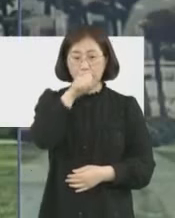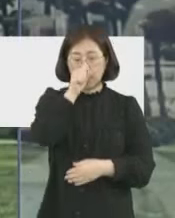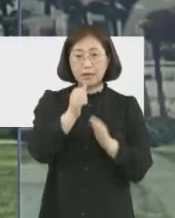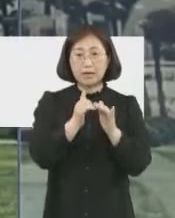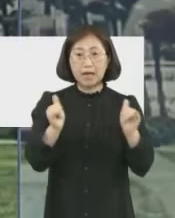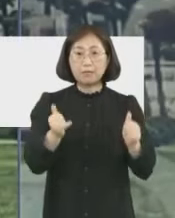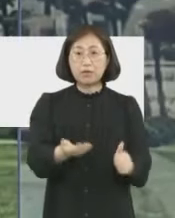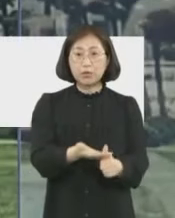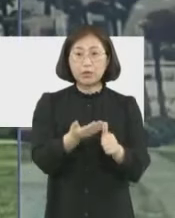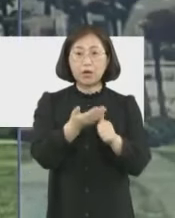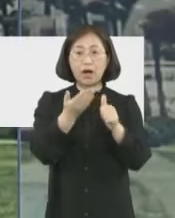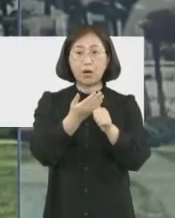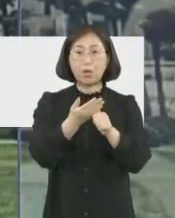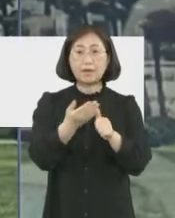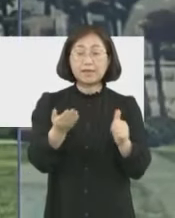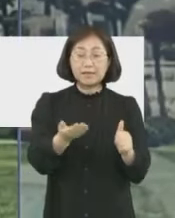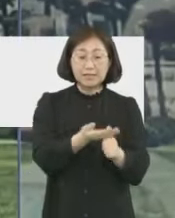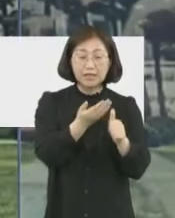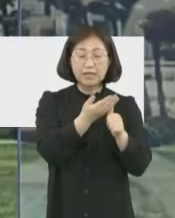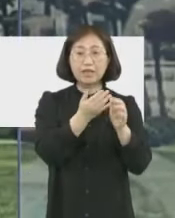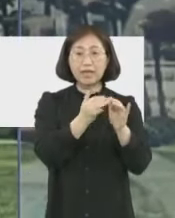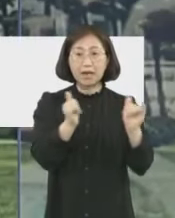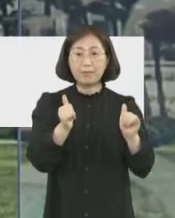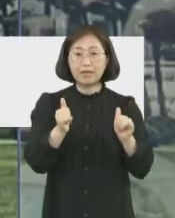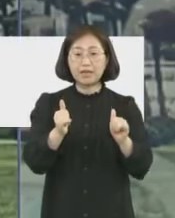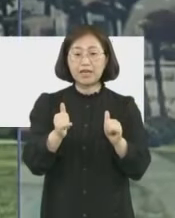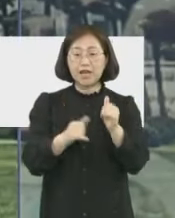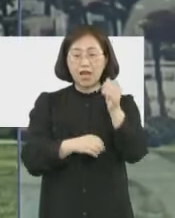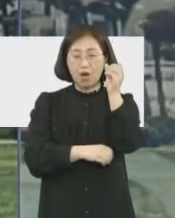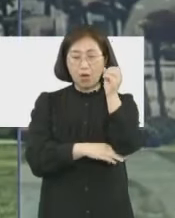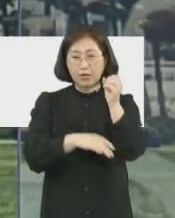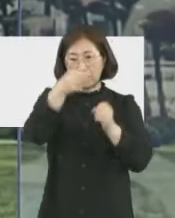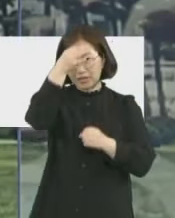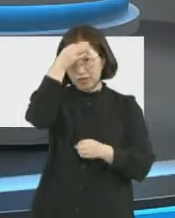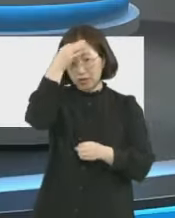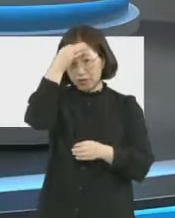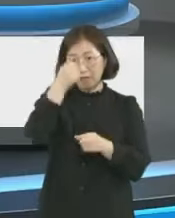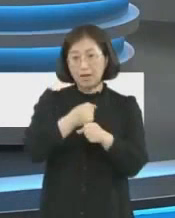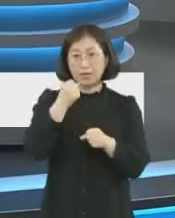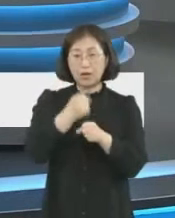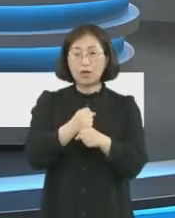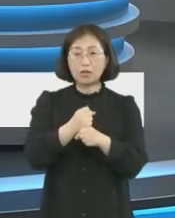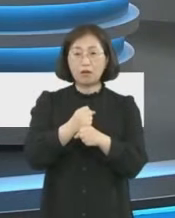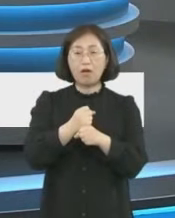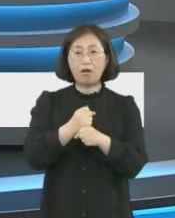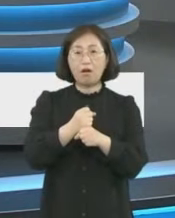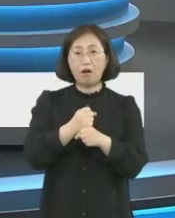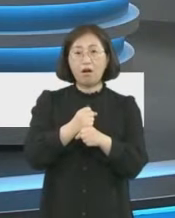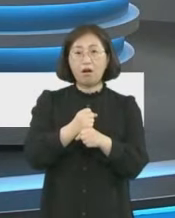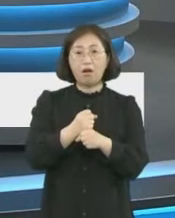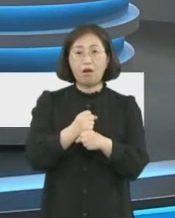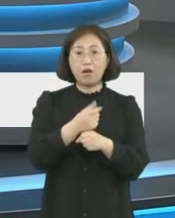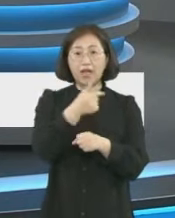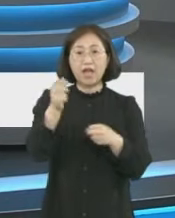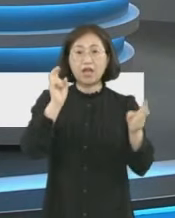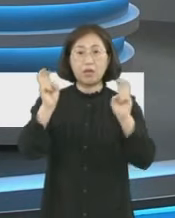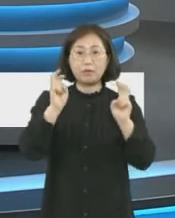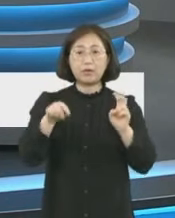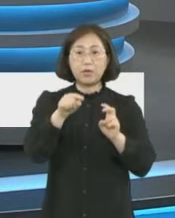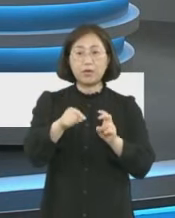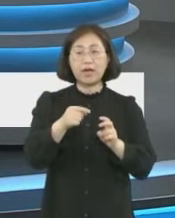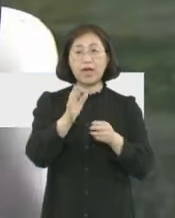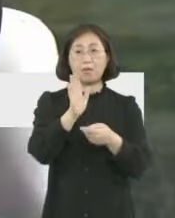거기서 육성하고 그 인재들이 그 원천 기술을 만들어내서 강소기업을 만들고 기업들은 거기에 본사를 거기다 두면서 활동하고